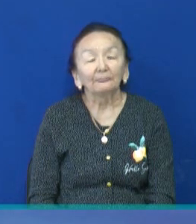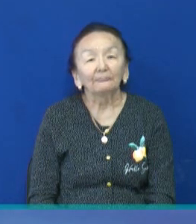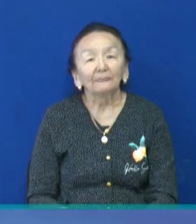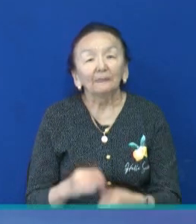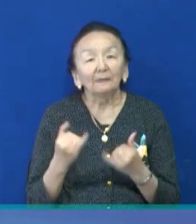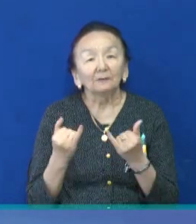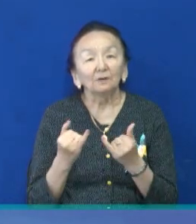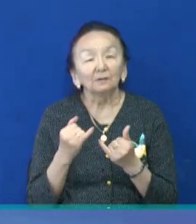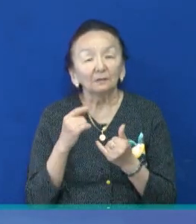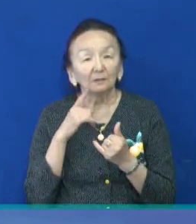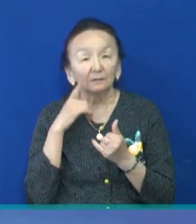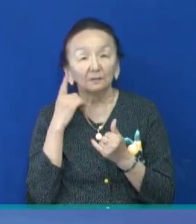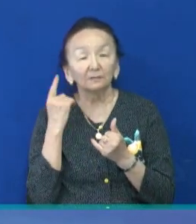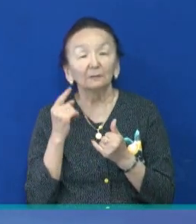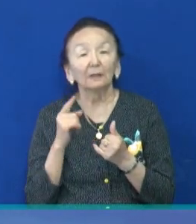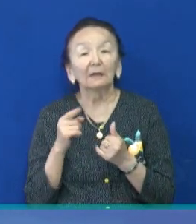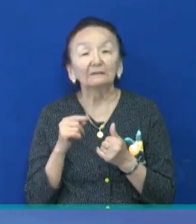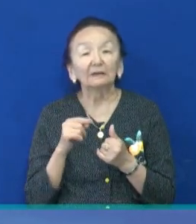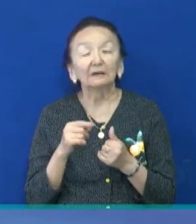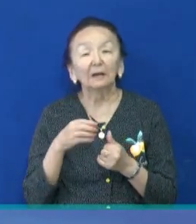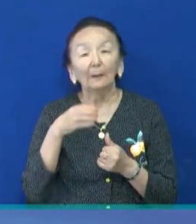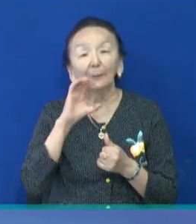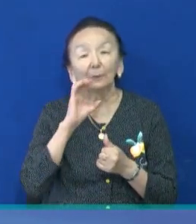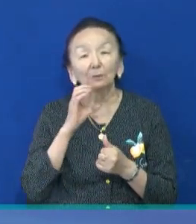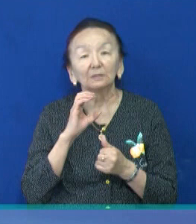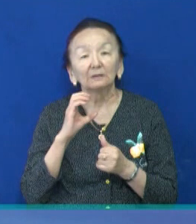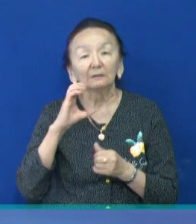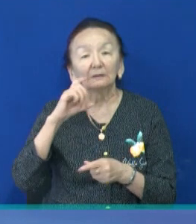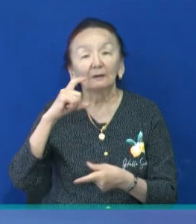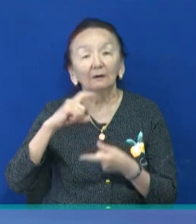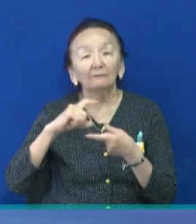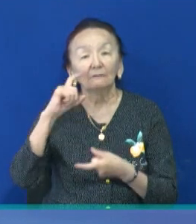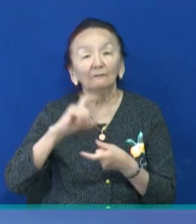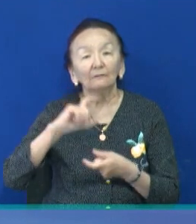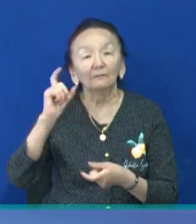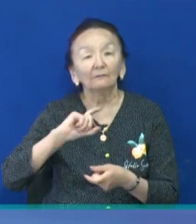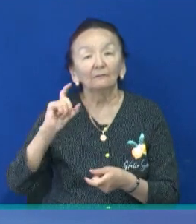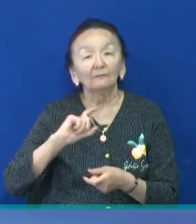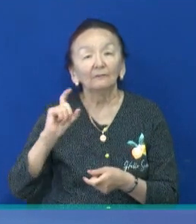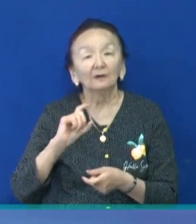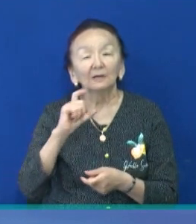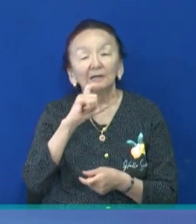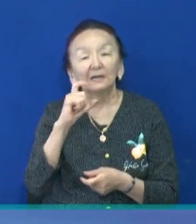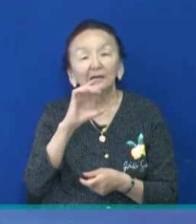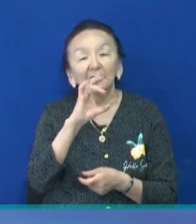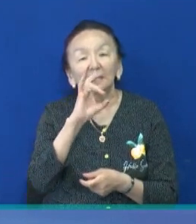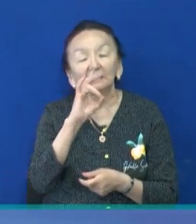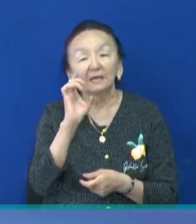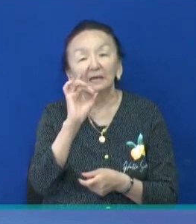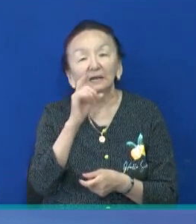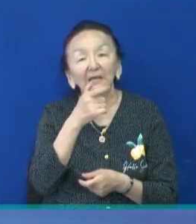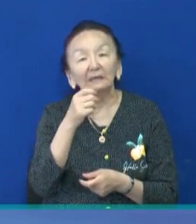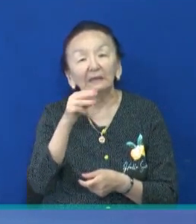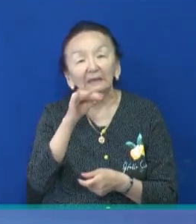Қазірде жастар мен ересектер арасында энергетикалық сусындарды пайдаланушылардың саны артқан. Шын мәнісінде осы бір сусындар